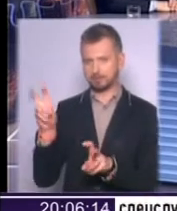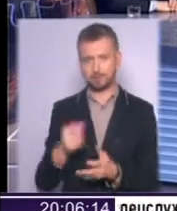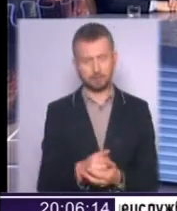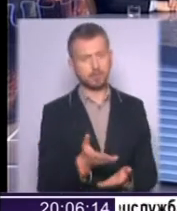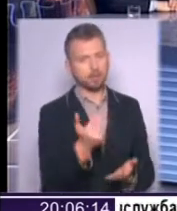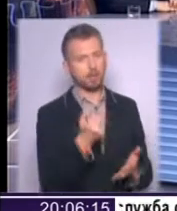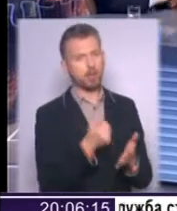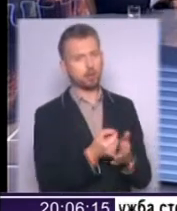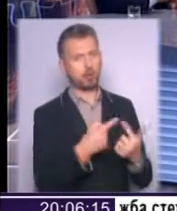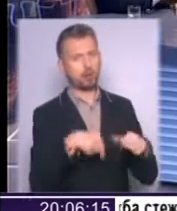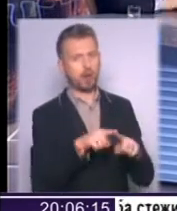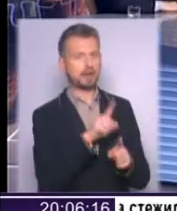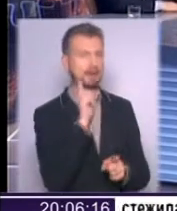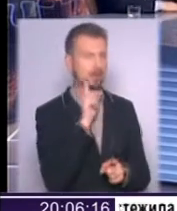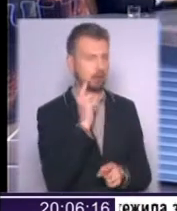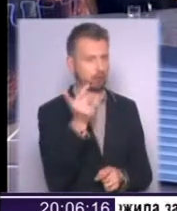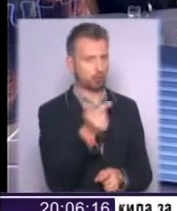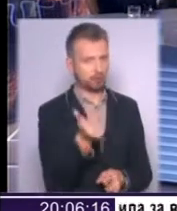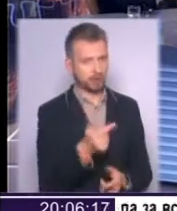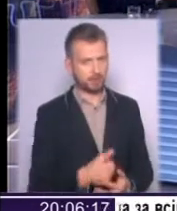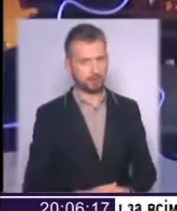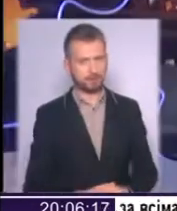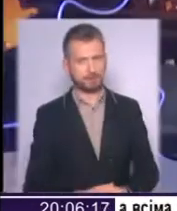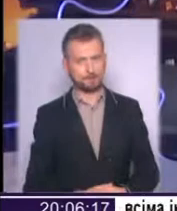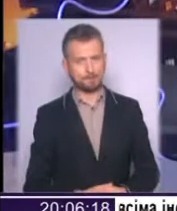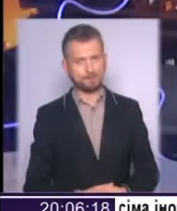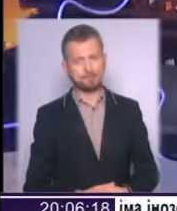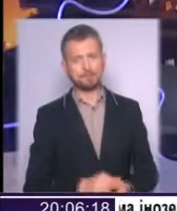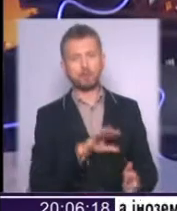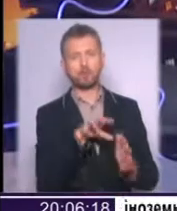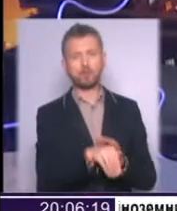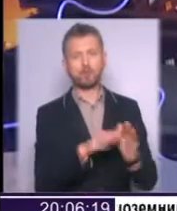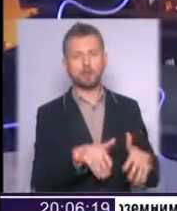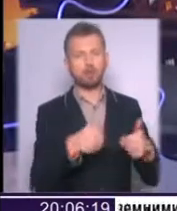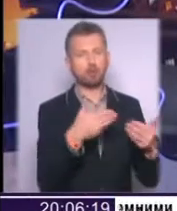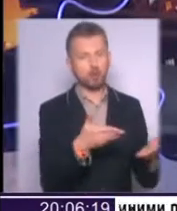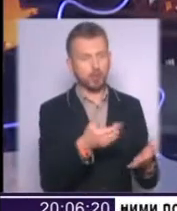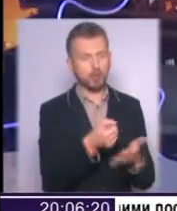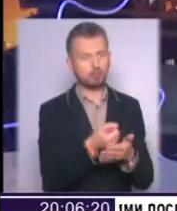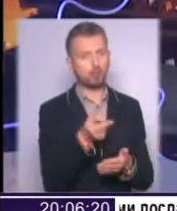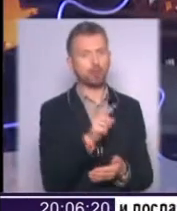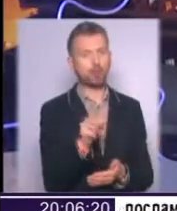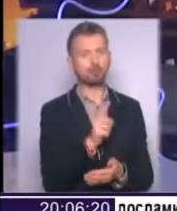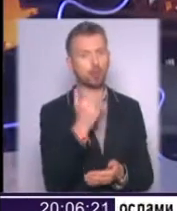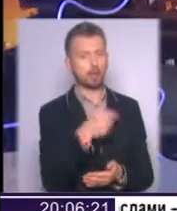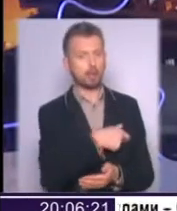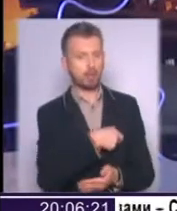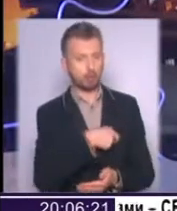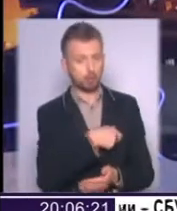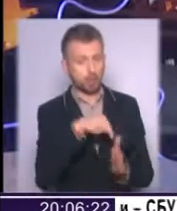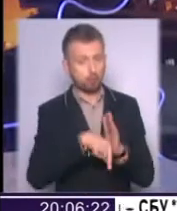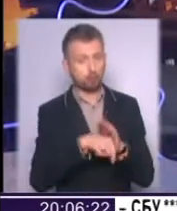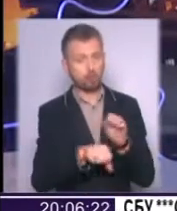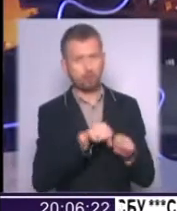там, зелено-голубих. Ну, давай. Вносять подання про те, що їх депутат, по суті, порушив